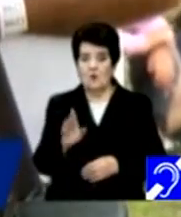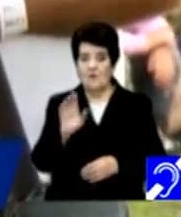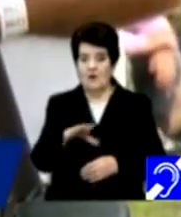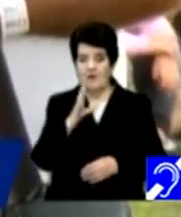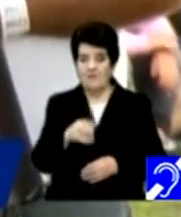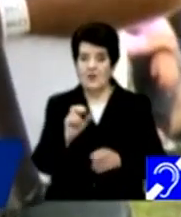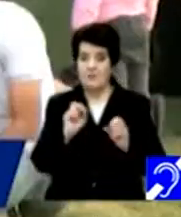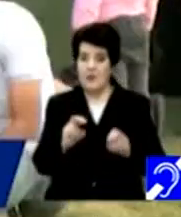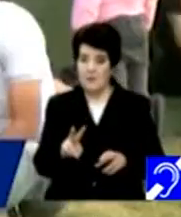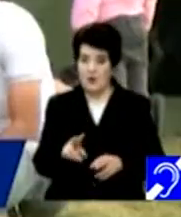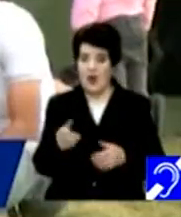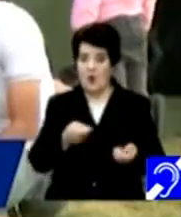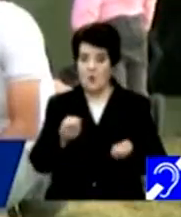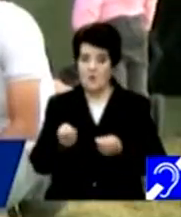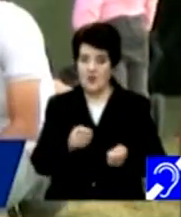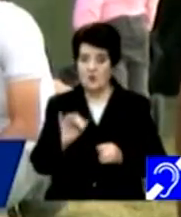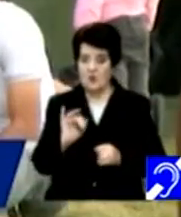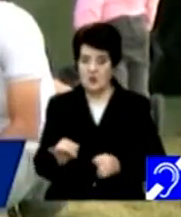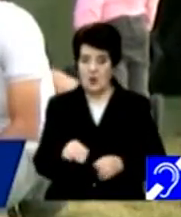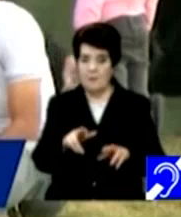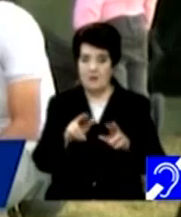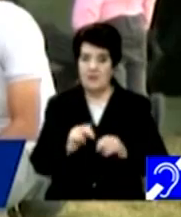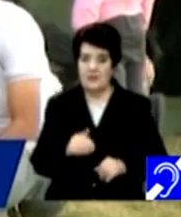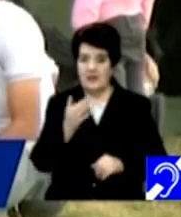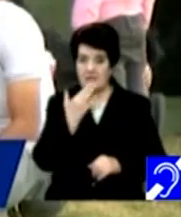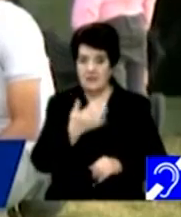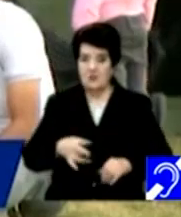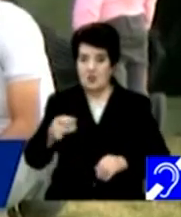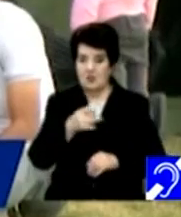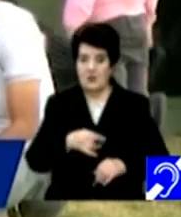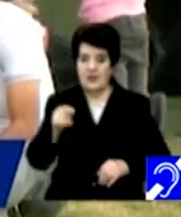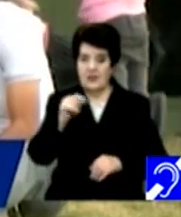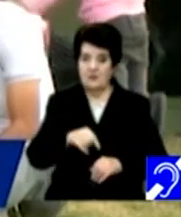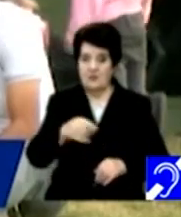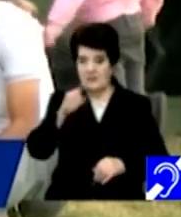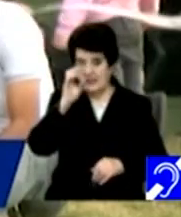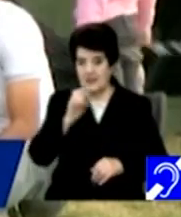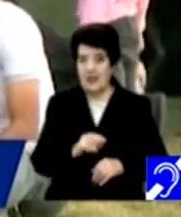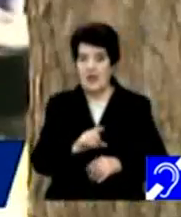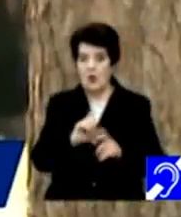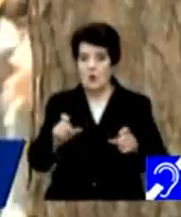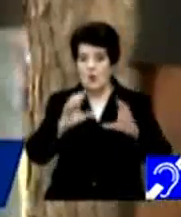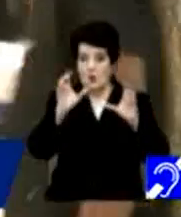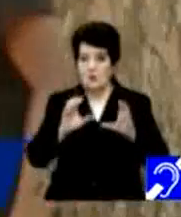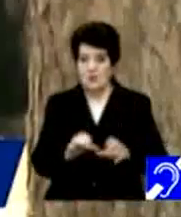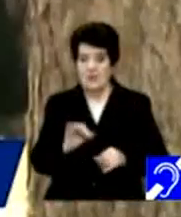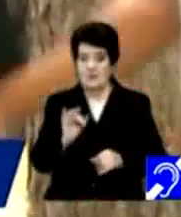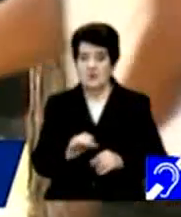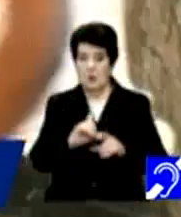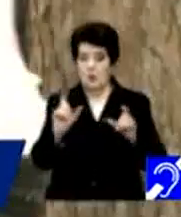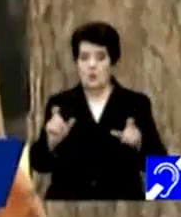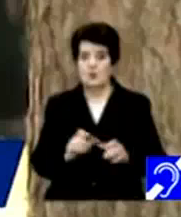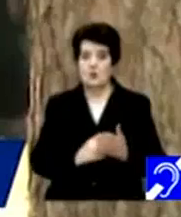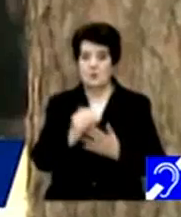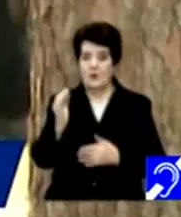delegațiilor oficiale, ai guvernelor și ai parlamentelor naționale și regionale din această țară, ai Curții Constituționale și ai Curții